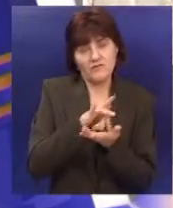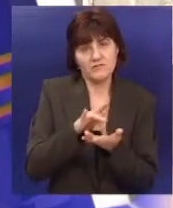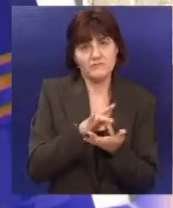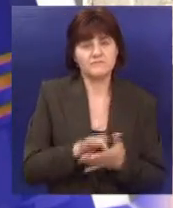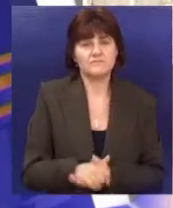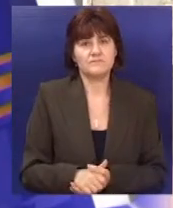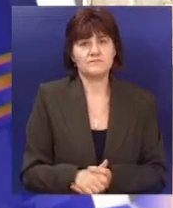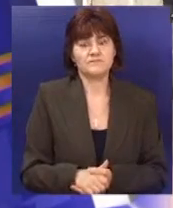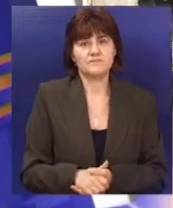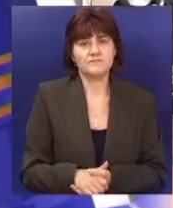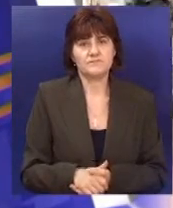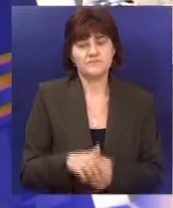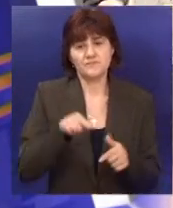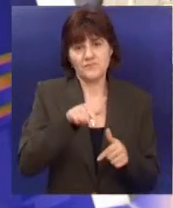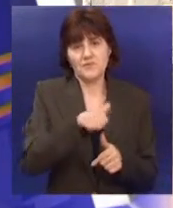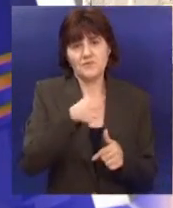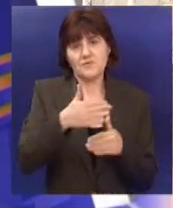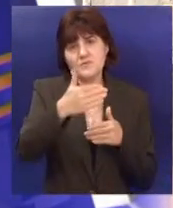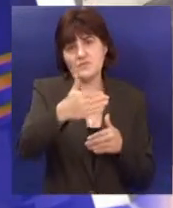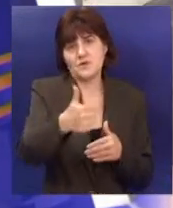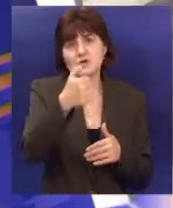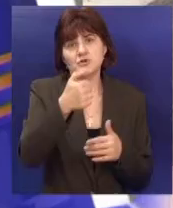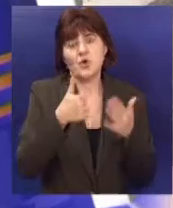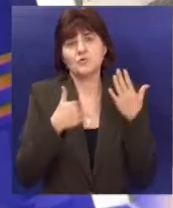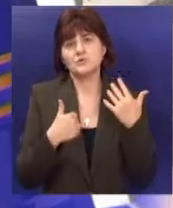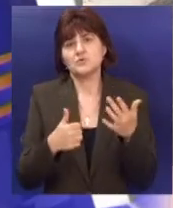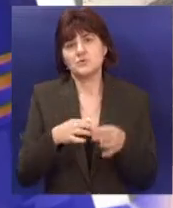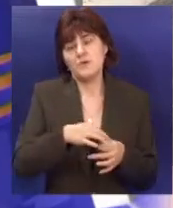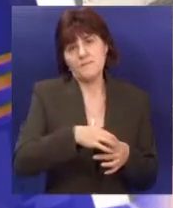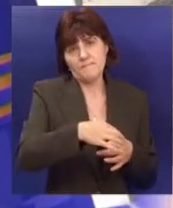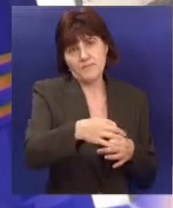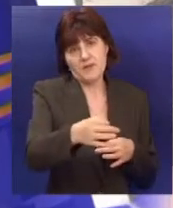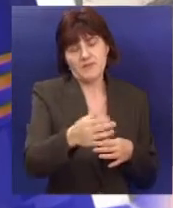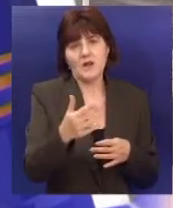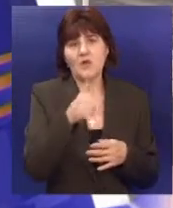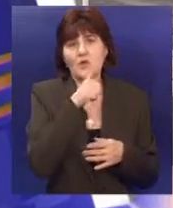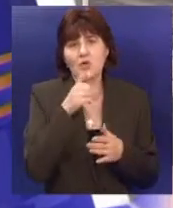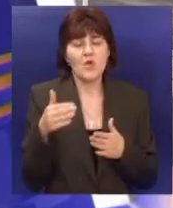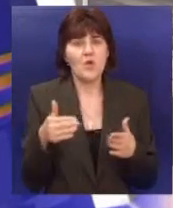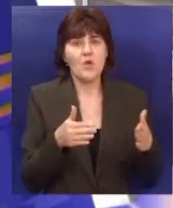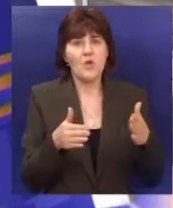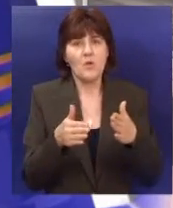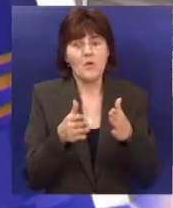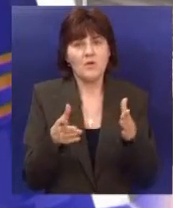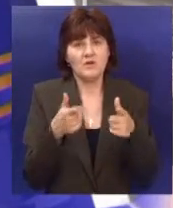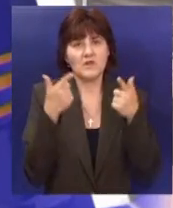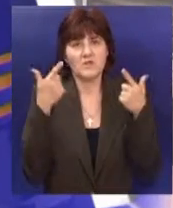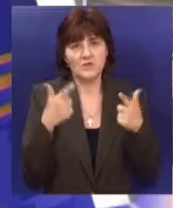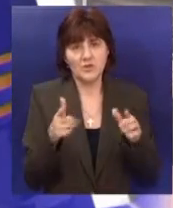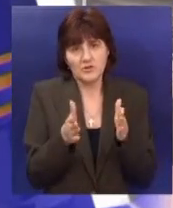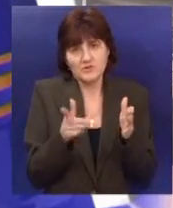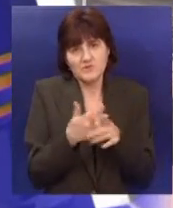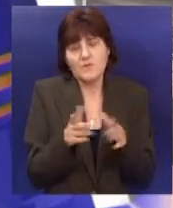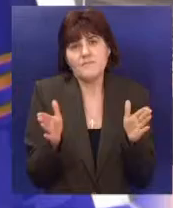dobro. Asfaltirano je 160 metara u dužinu i 2,5 metra u širinu, onoliko koliko je ulica dozvoljavala.